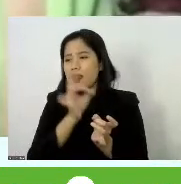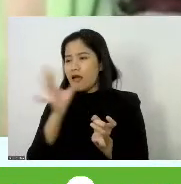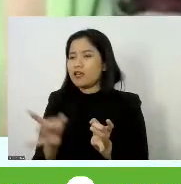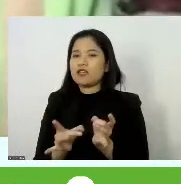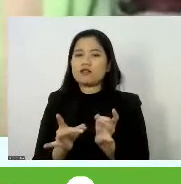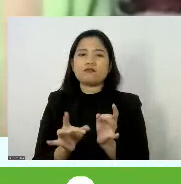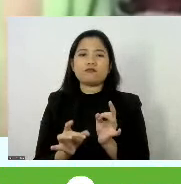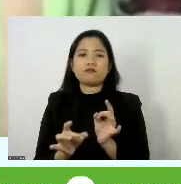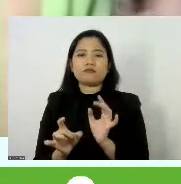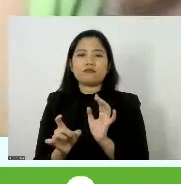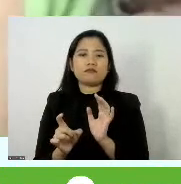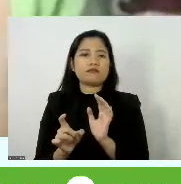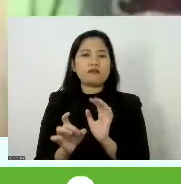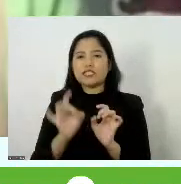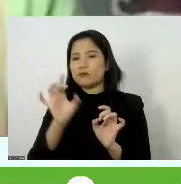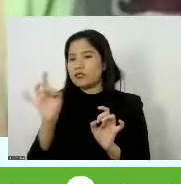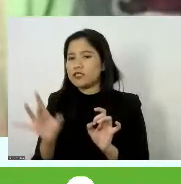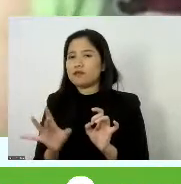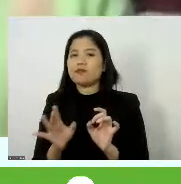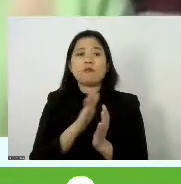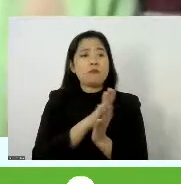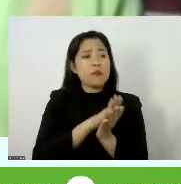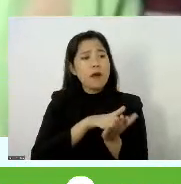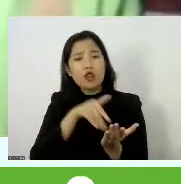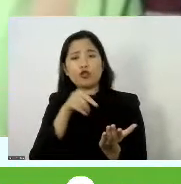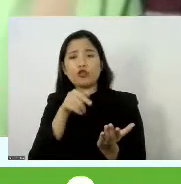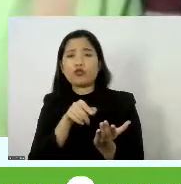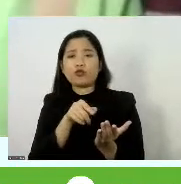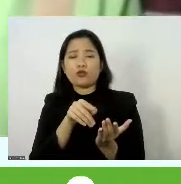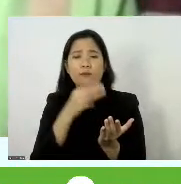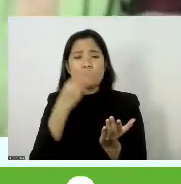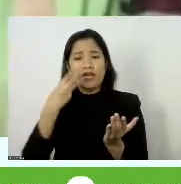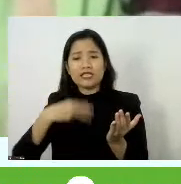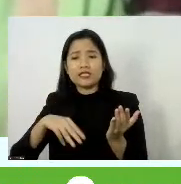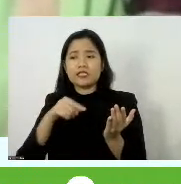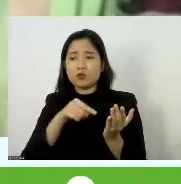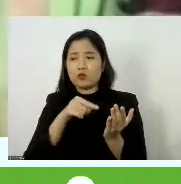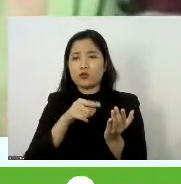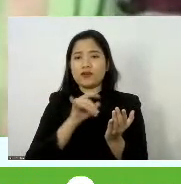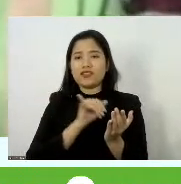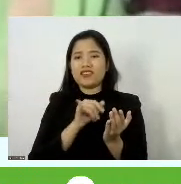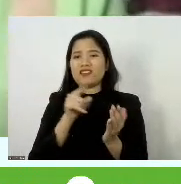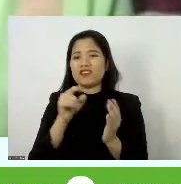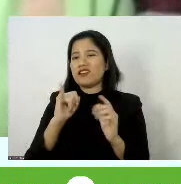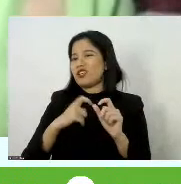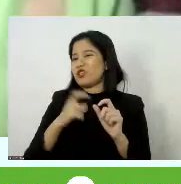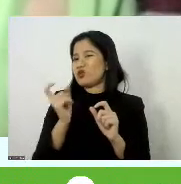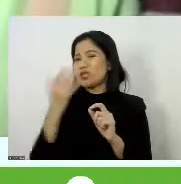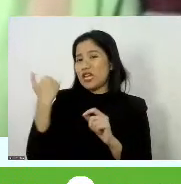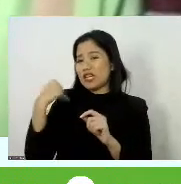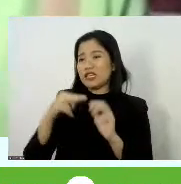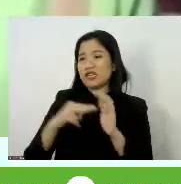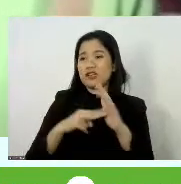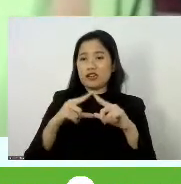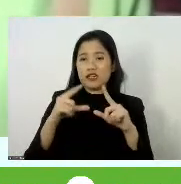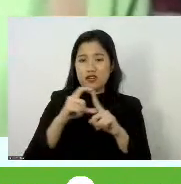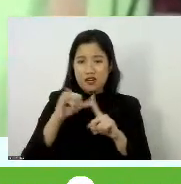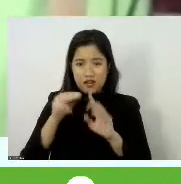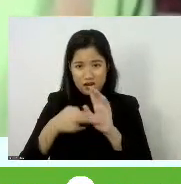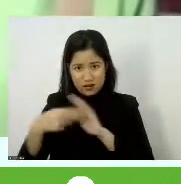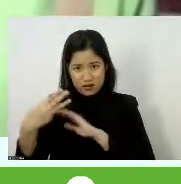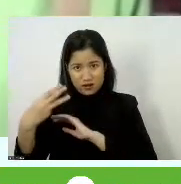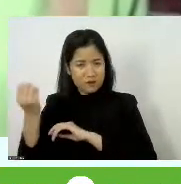kalau memang pembalut sekali pakai dimana memang isu-isu tersebut seperti yang tadi Mbak Nadine ceritakan